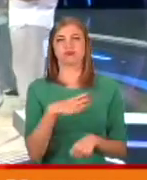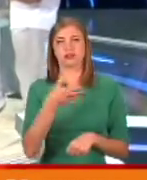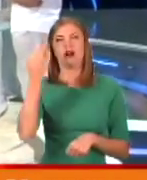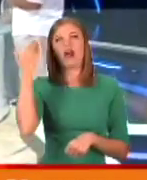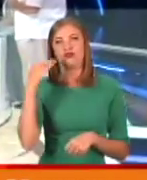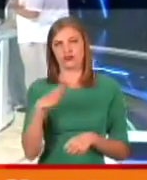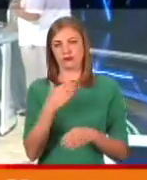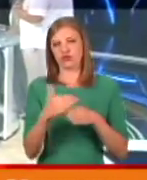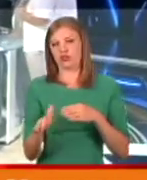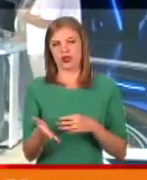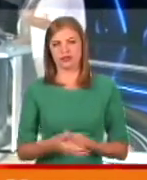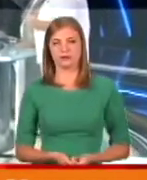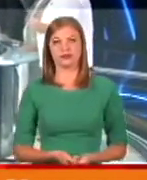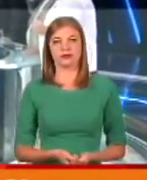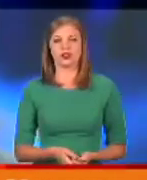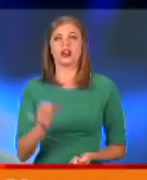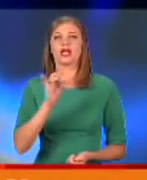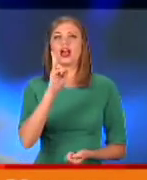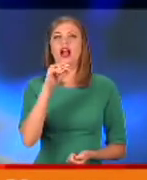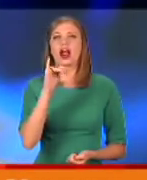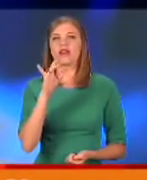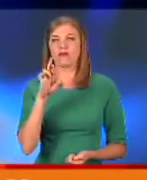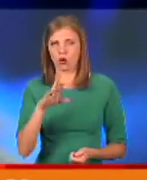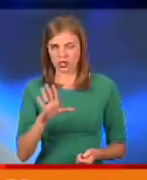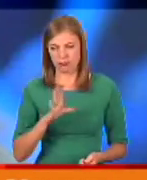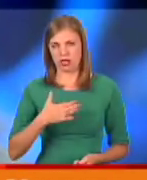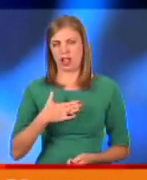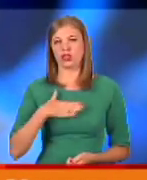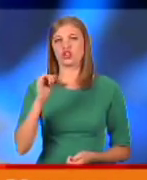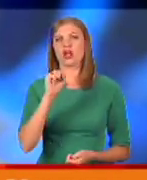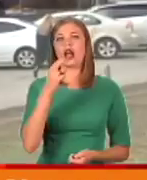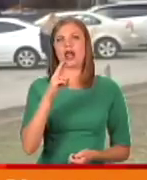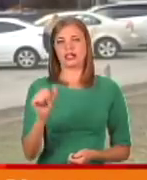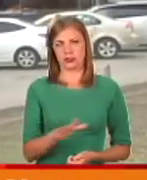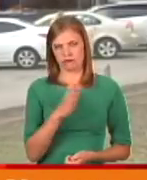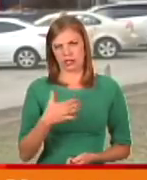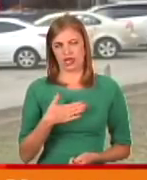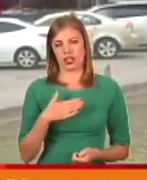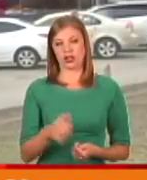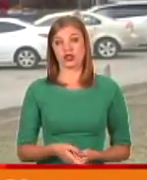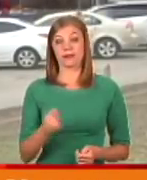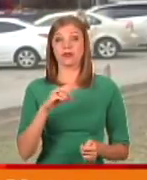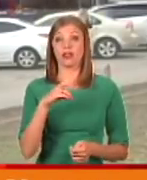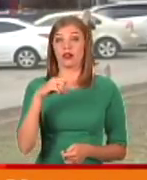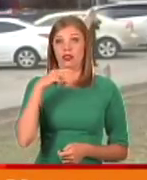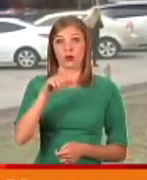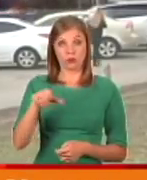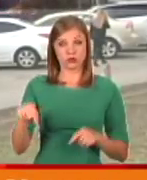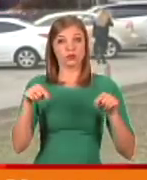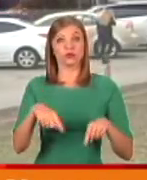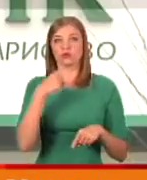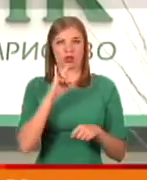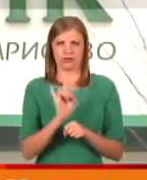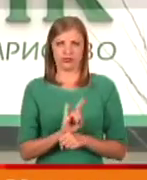частью. Оля, причем прилично. И Калифорния часть была наша, и Аляска была наша. Втім, росіяни і тут